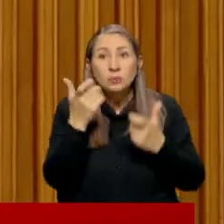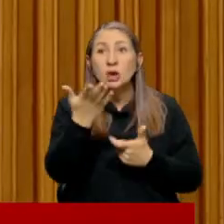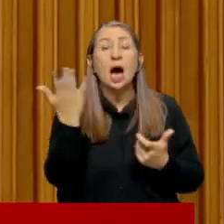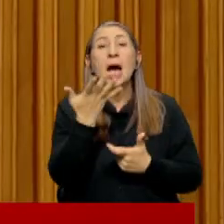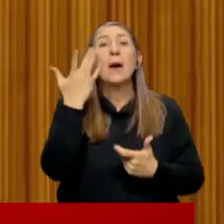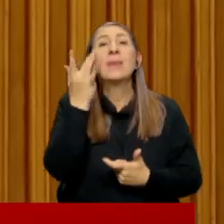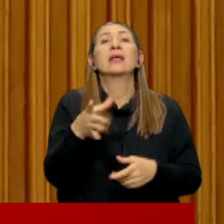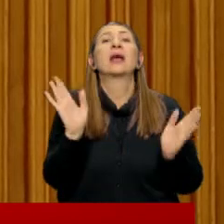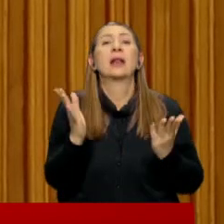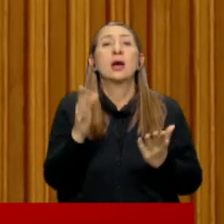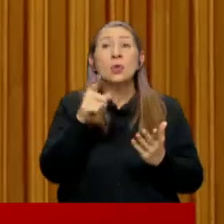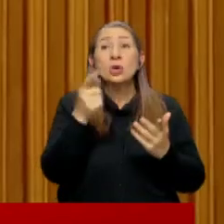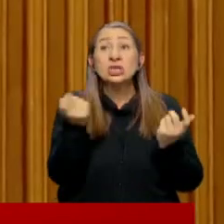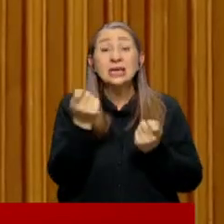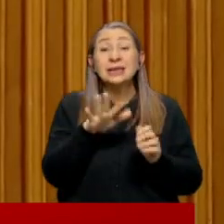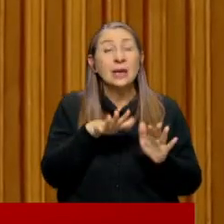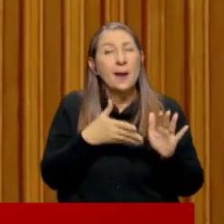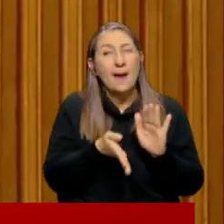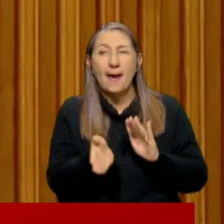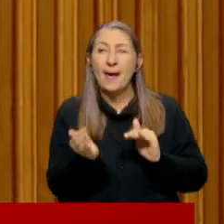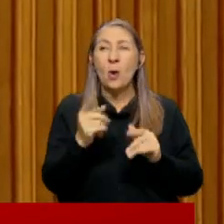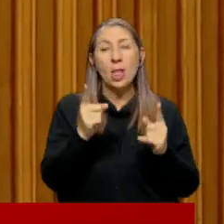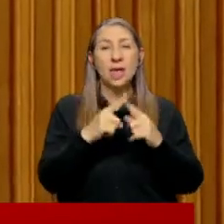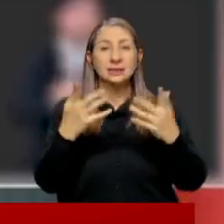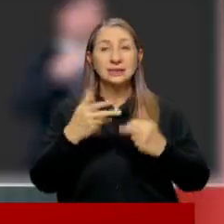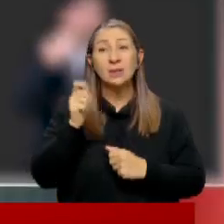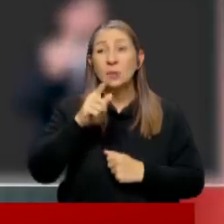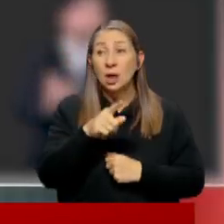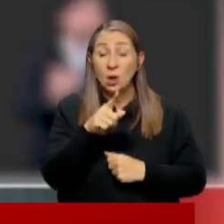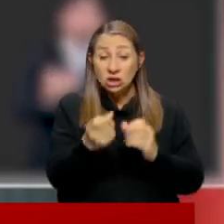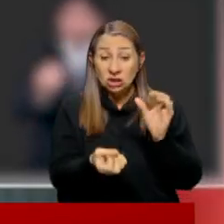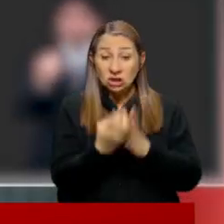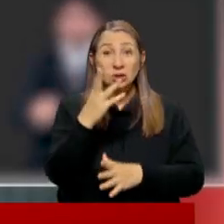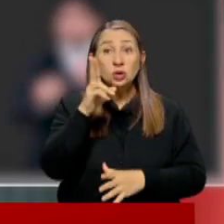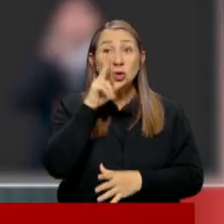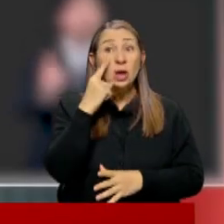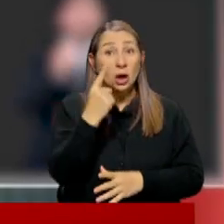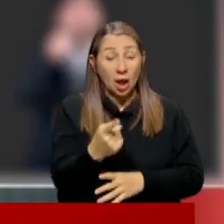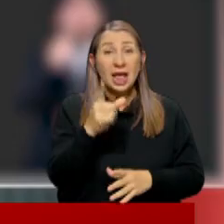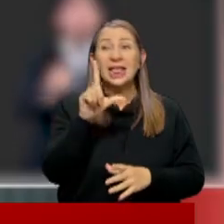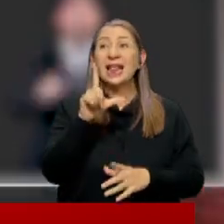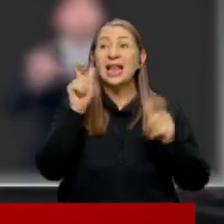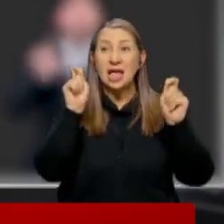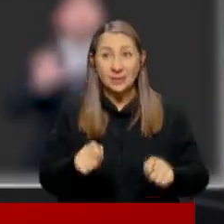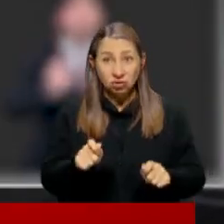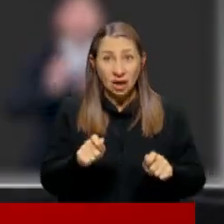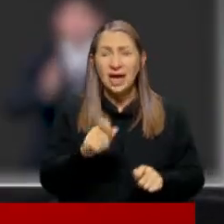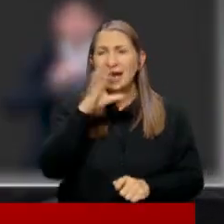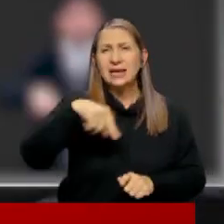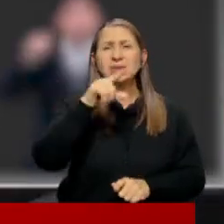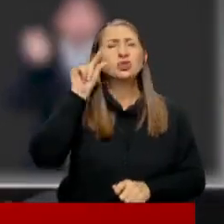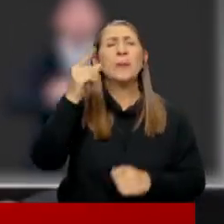hala belli değil Bu işten nasıl sıyırırız ya Onun hesabını yapıyorlar ortaya çıkacak sonuçlara göre gerekenin yapılacağından